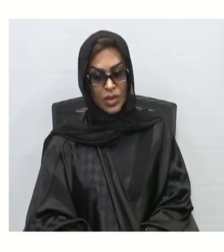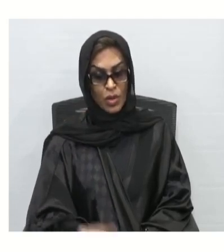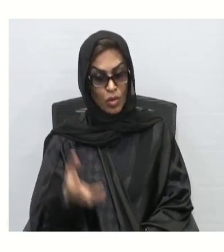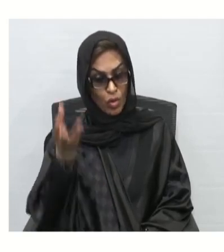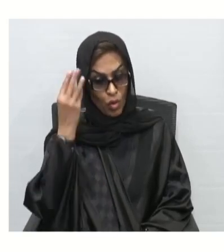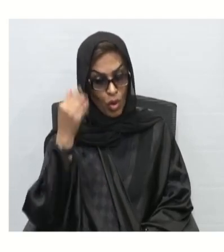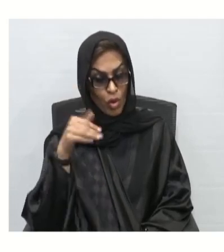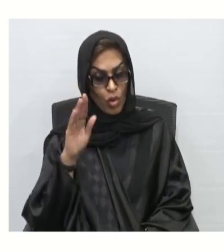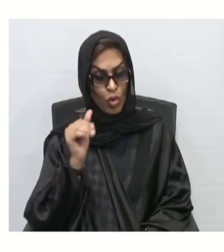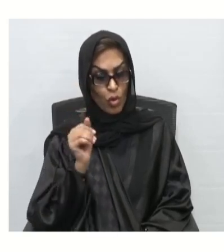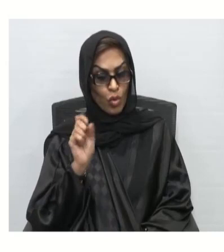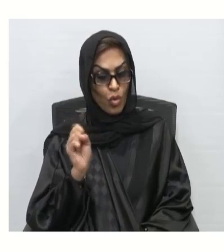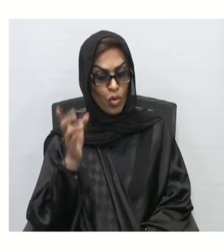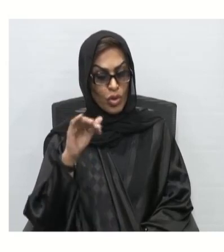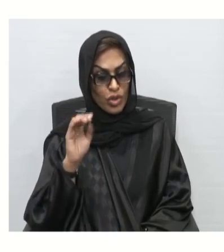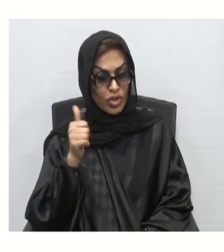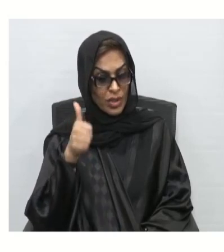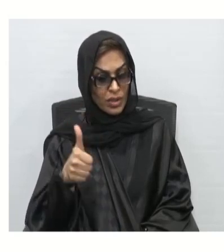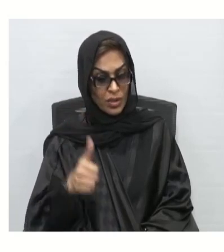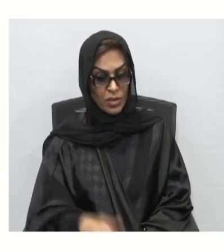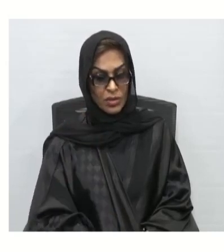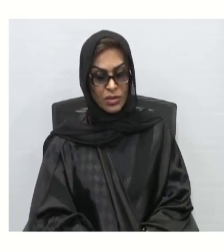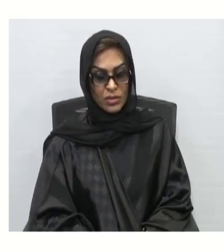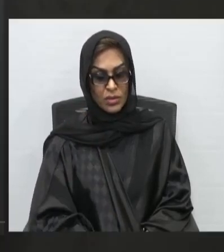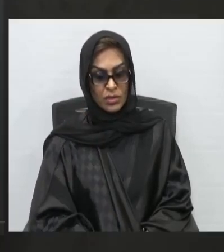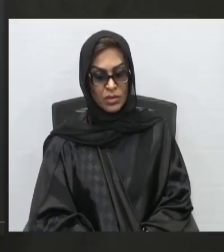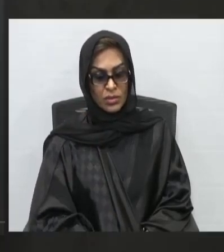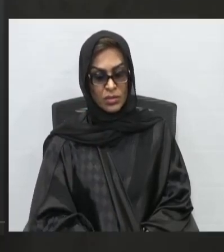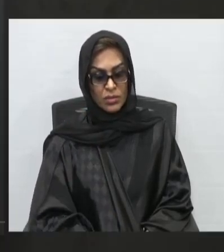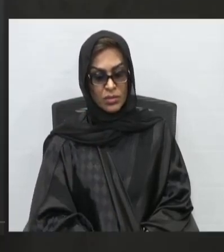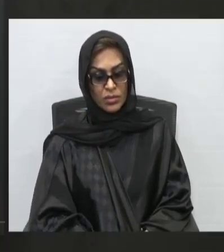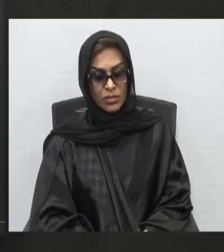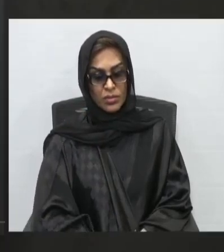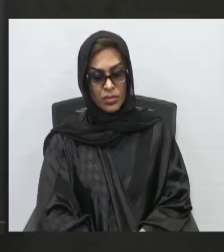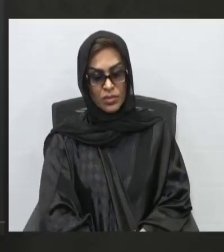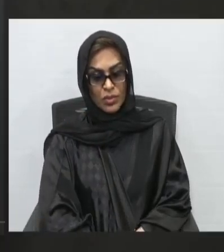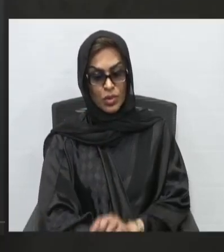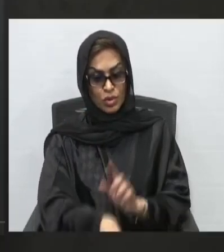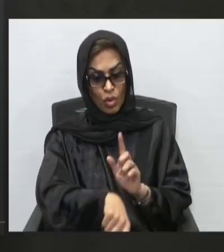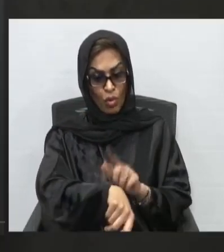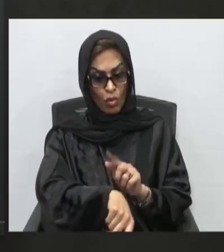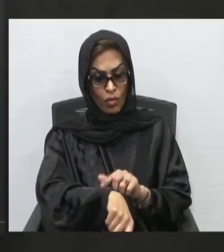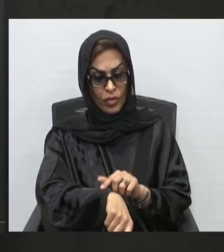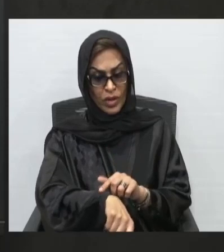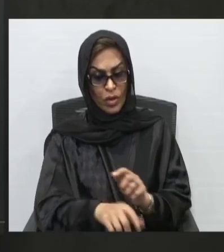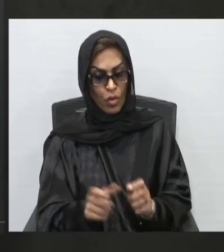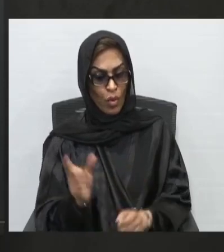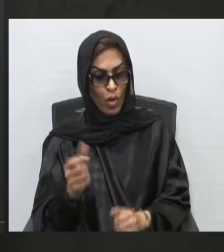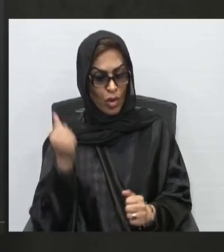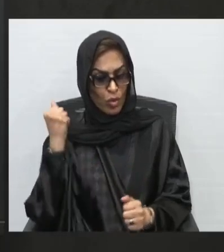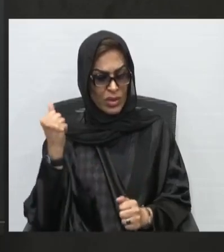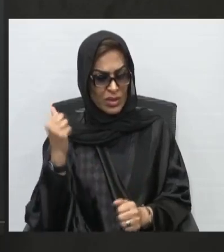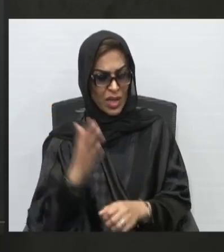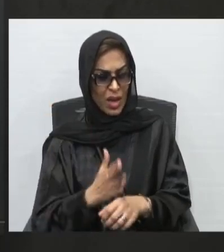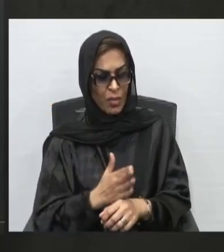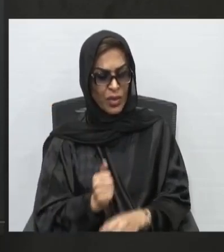احسنتم قد تحصل على عروض جيده ذكرنا من خلال المقارنه باحد المواقع وفرت لدينا